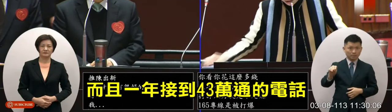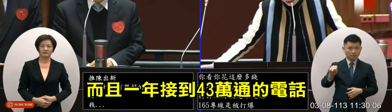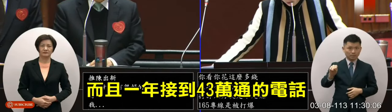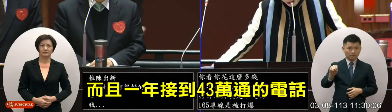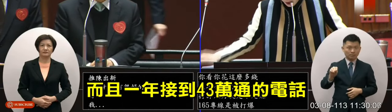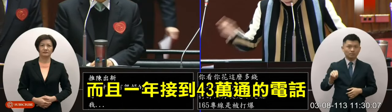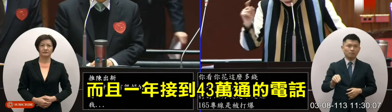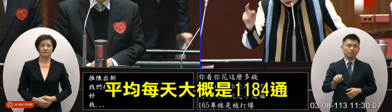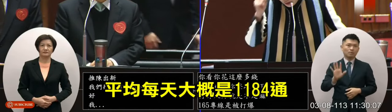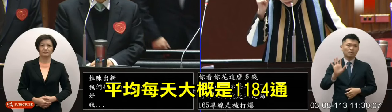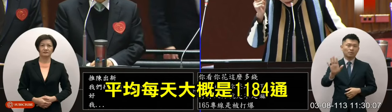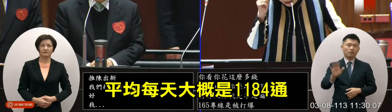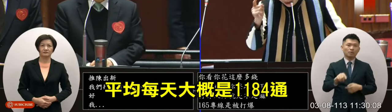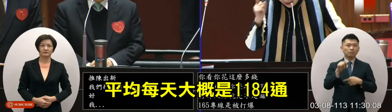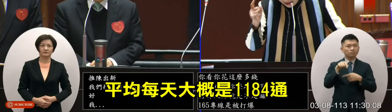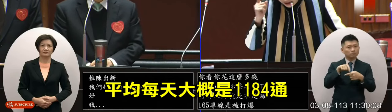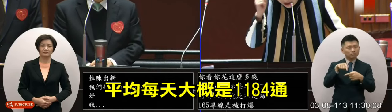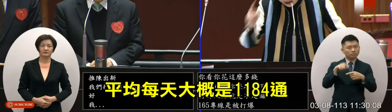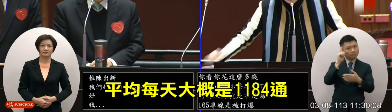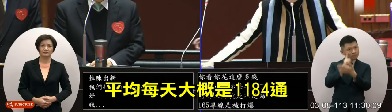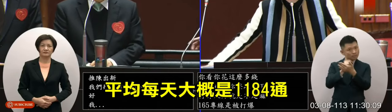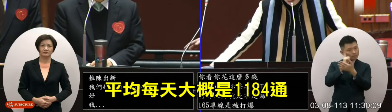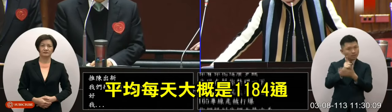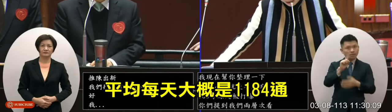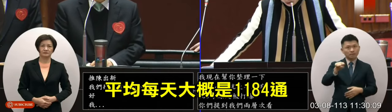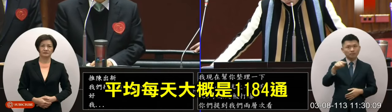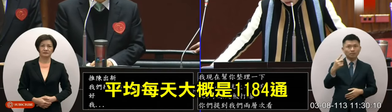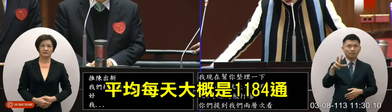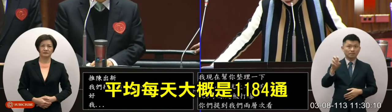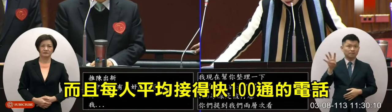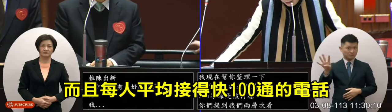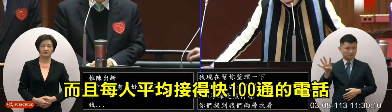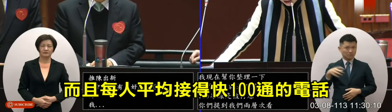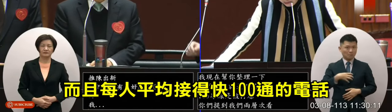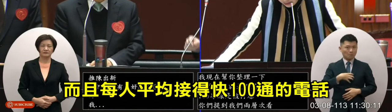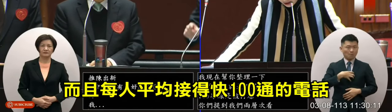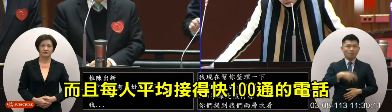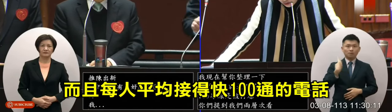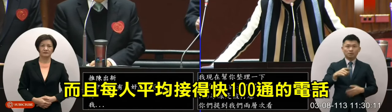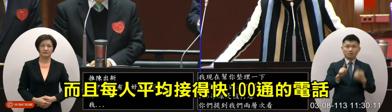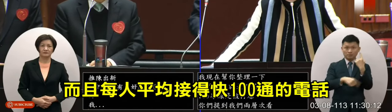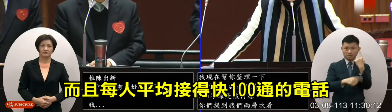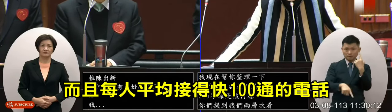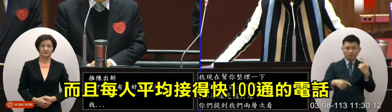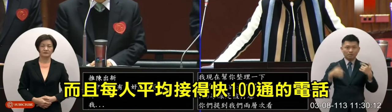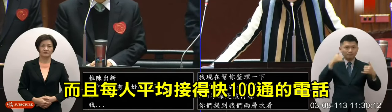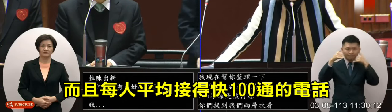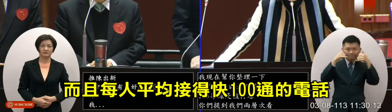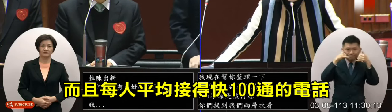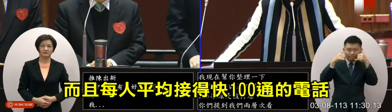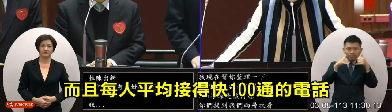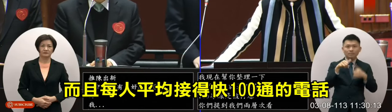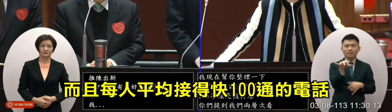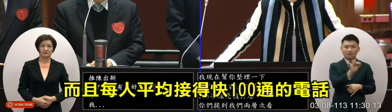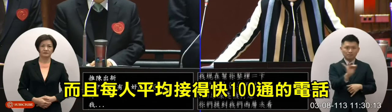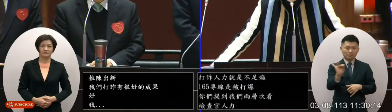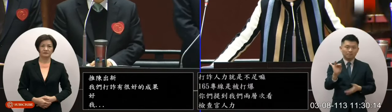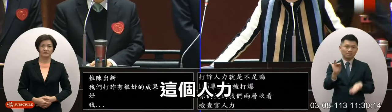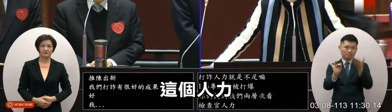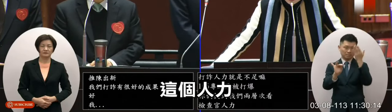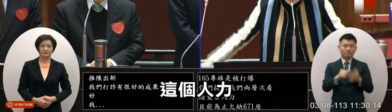43万通的电话，平均每天大概是1184通，而且每人平均接得快100通的电